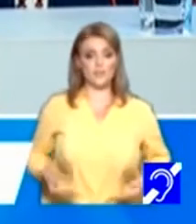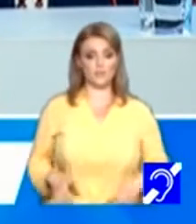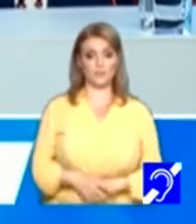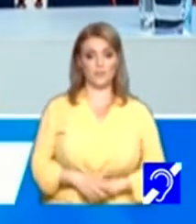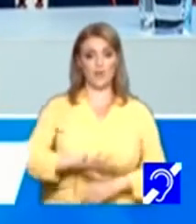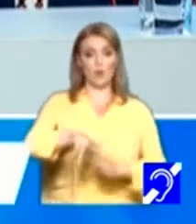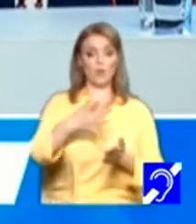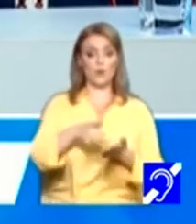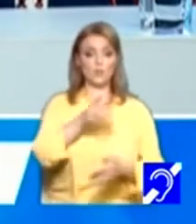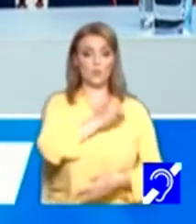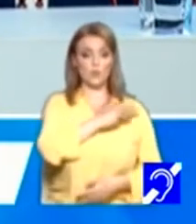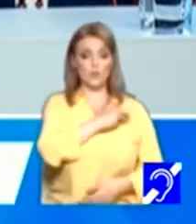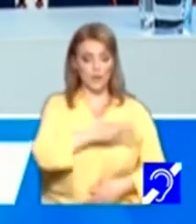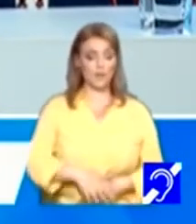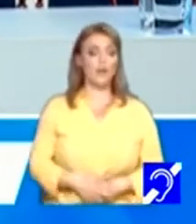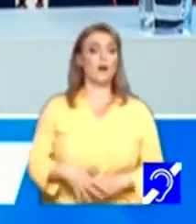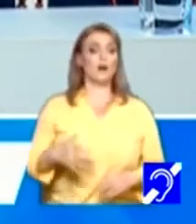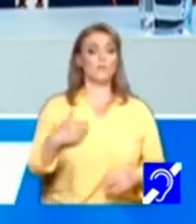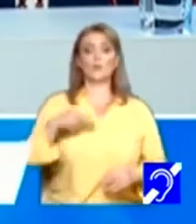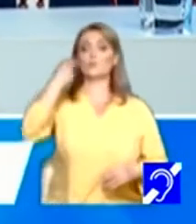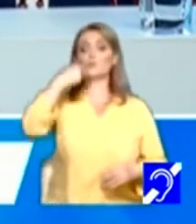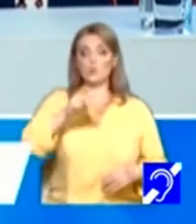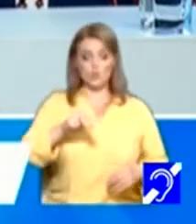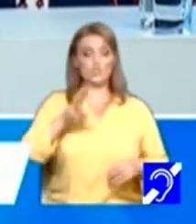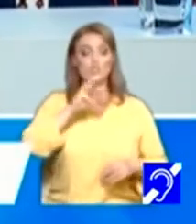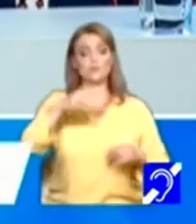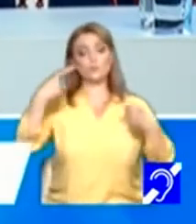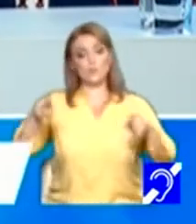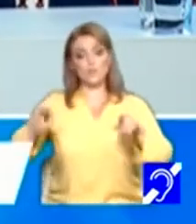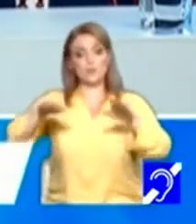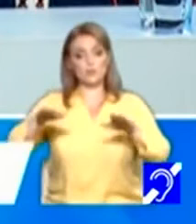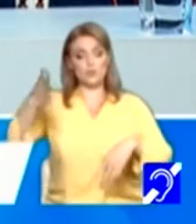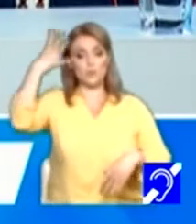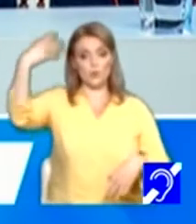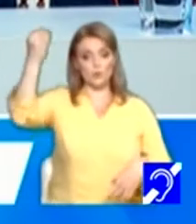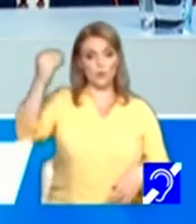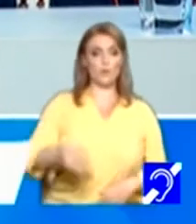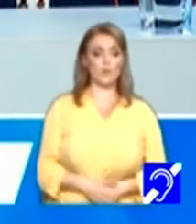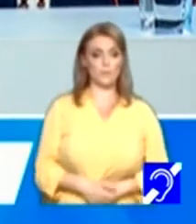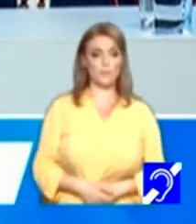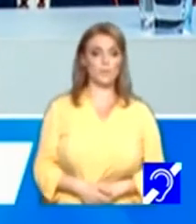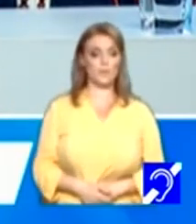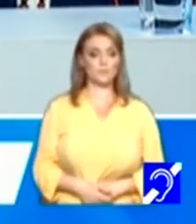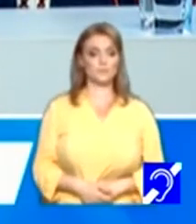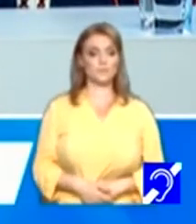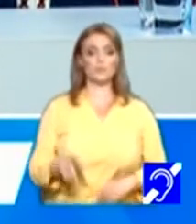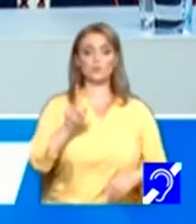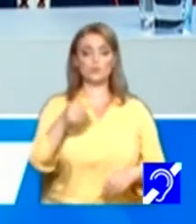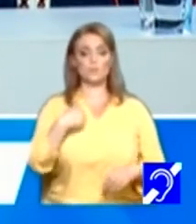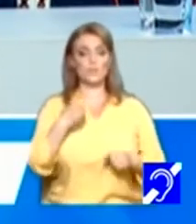Orhei, având o agendă mai complicată cu satele pe care le avem, iată, noi ușor facem același efort pe care l-am făcut în municipiu și